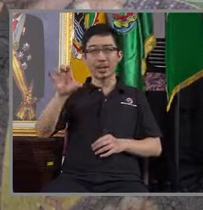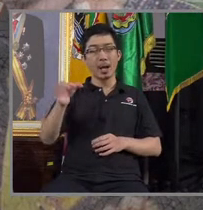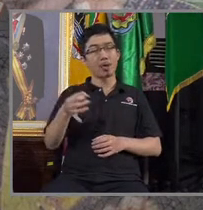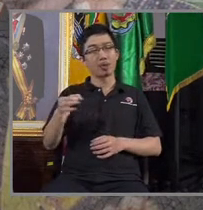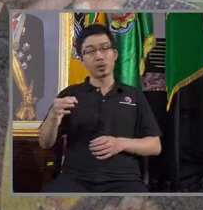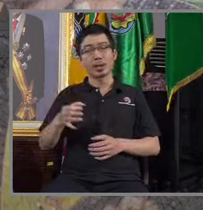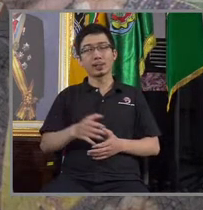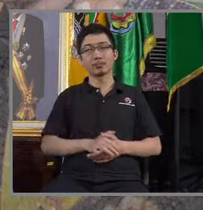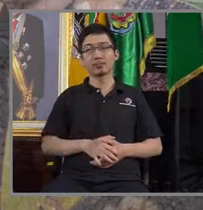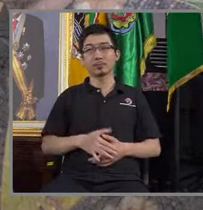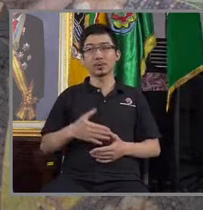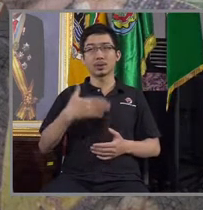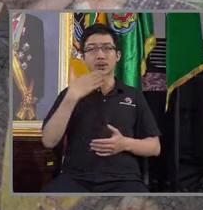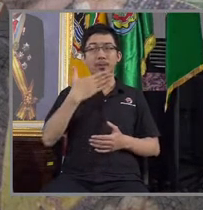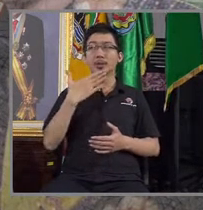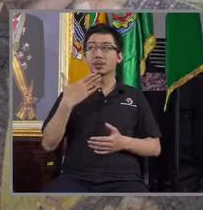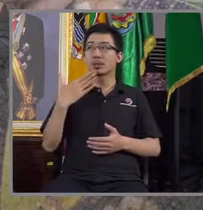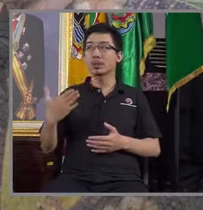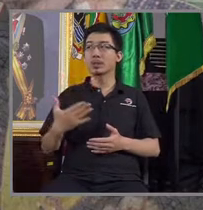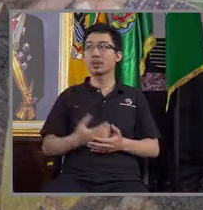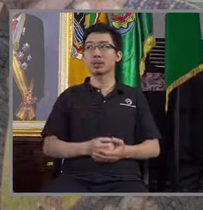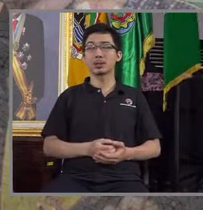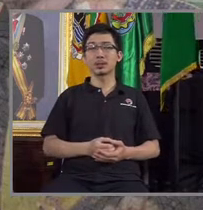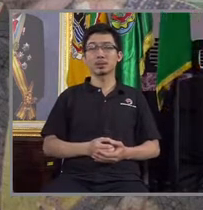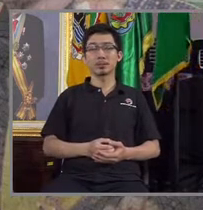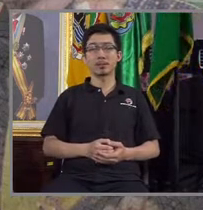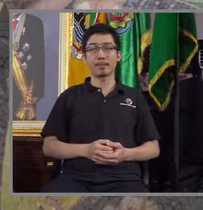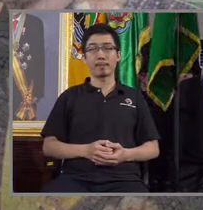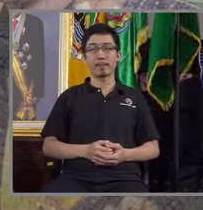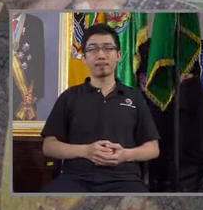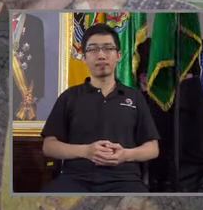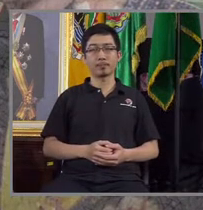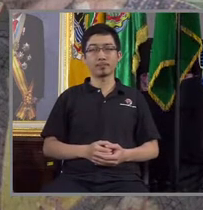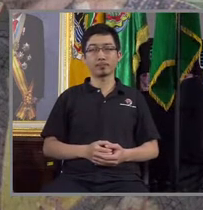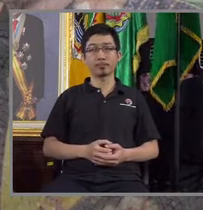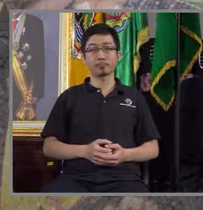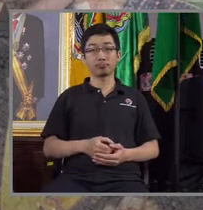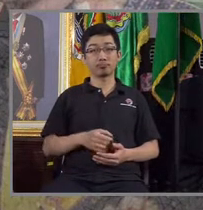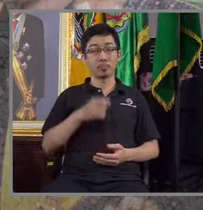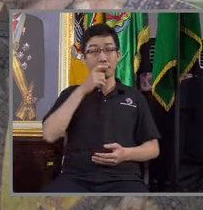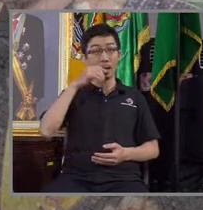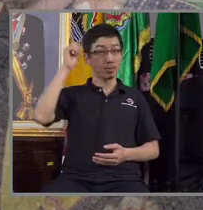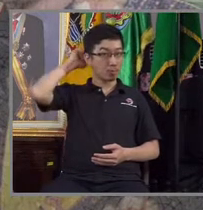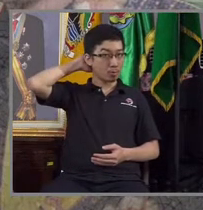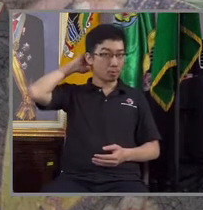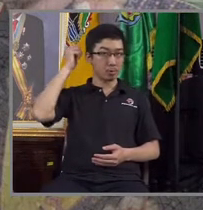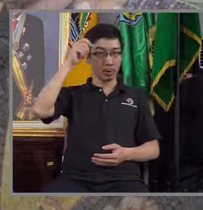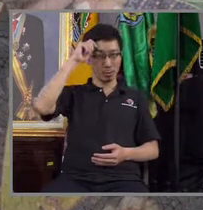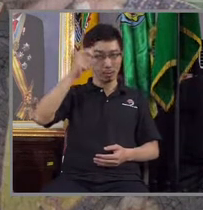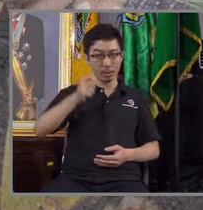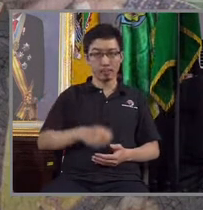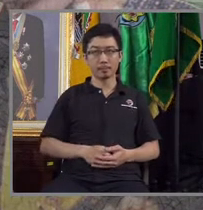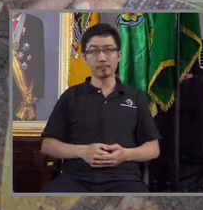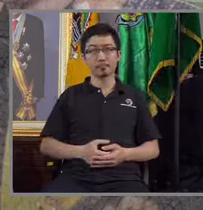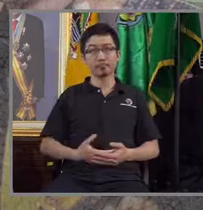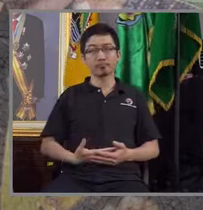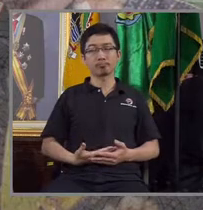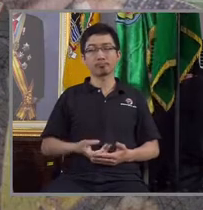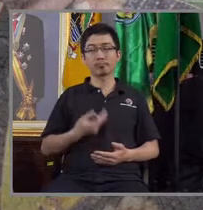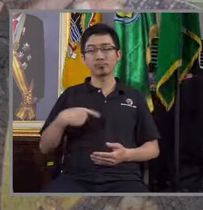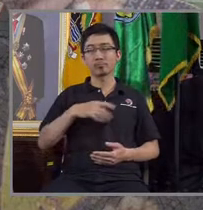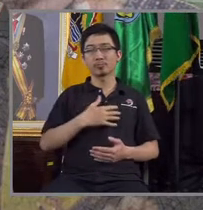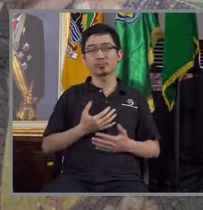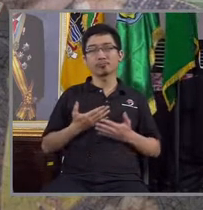tidak hadir yang tidak bisa saya Sebutkan satu persatu ini Bapak Ibu yang cermati kami akan menyampaikan